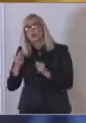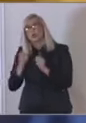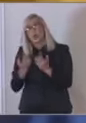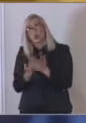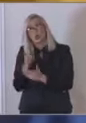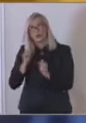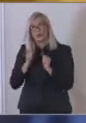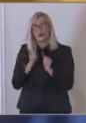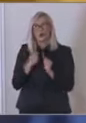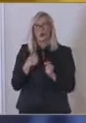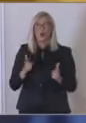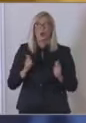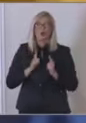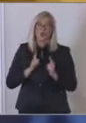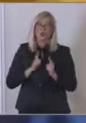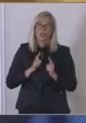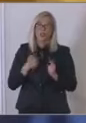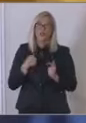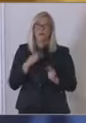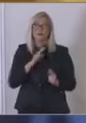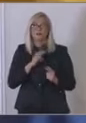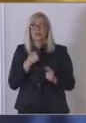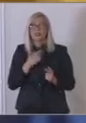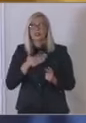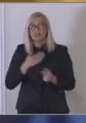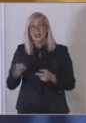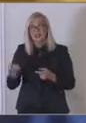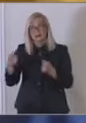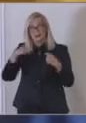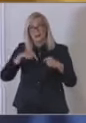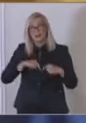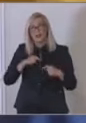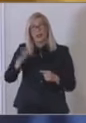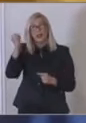t'ju mirëpres gjithashtu në Prishtinë, i nderuar kryeminist.